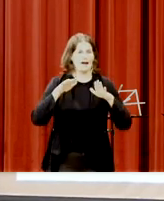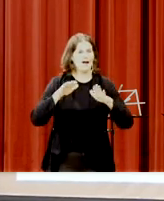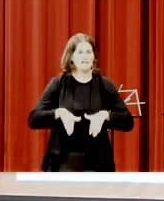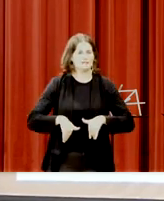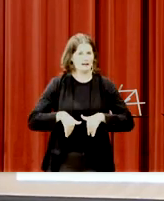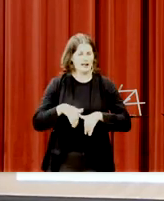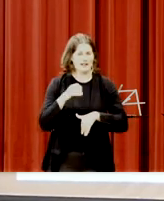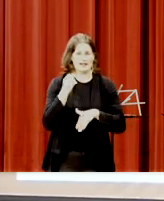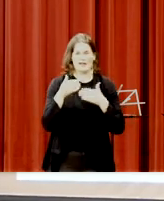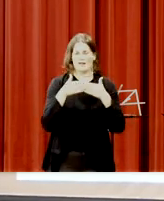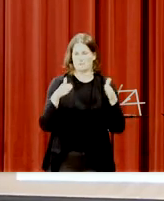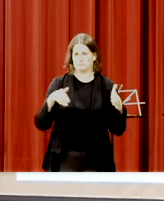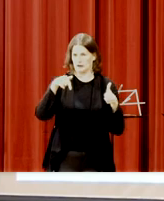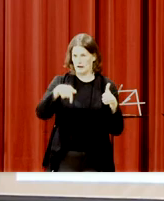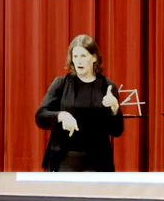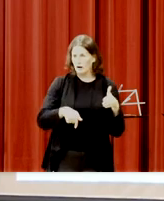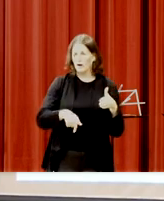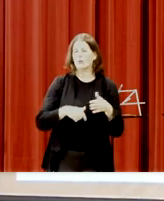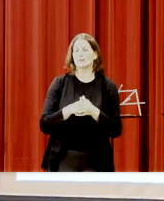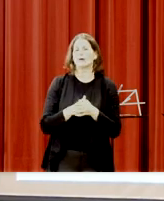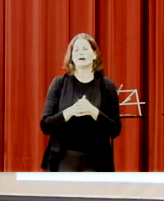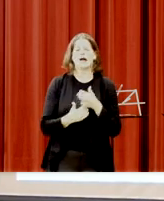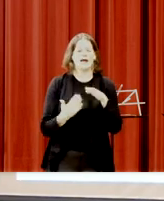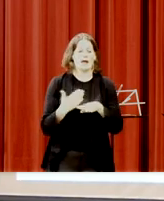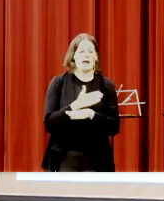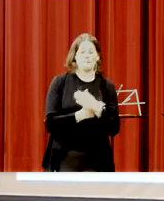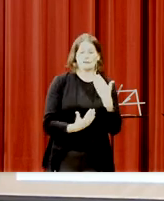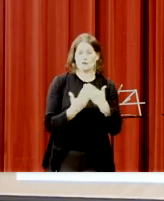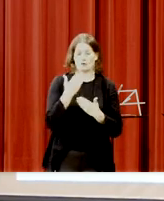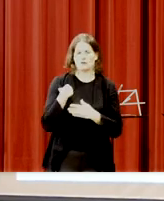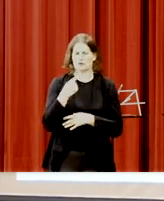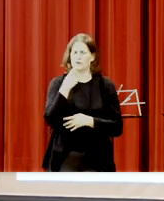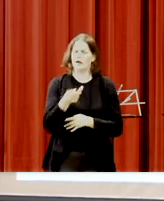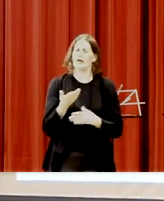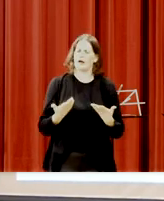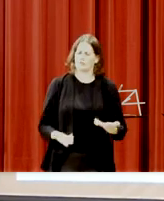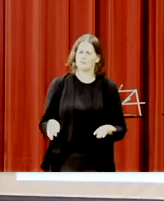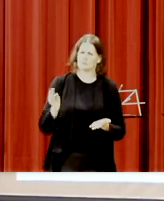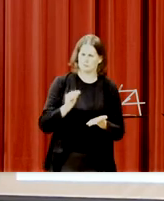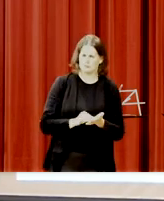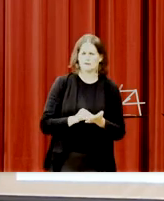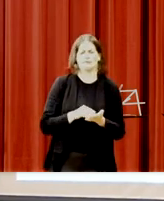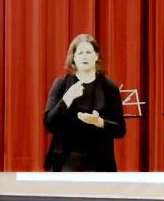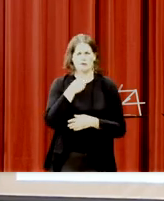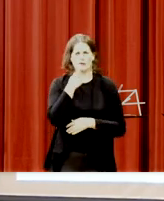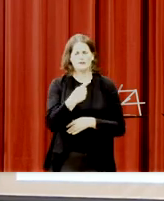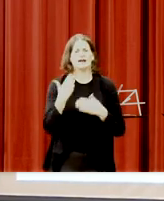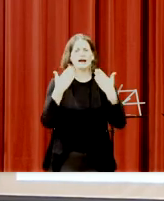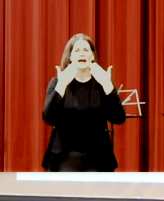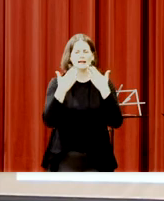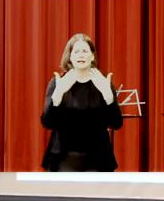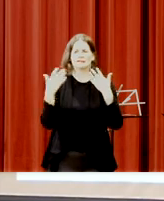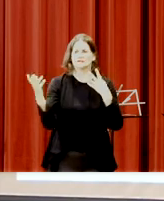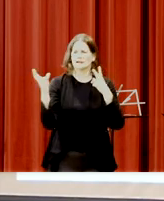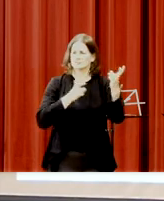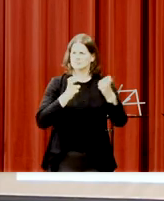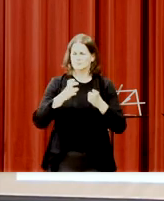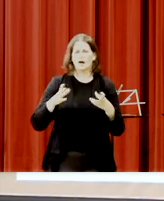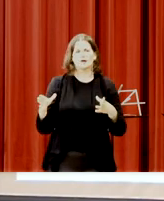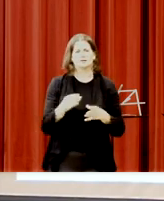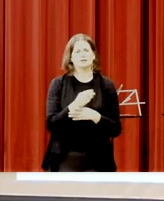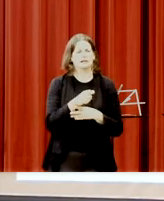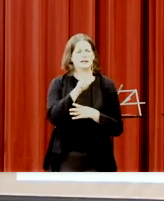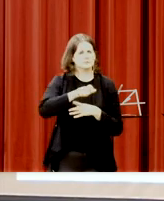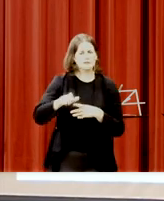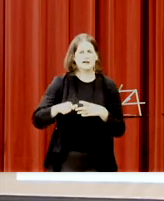a tots els agents socials i econòmics que avui ens acompanyeu i gràcies també, consellera, per compartir